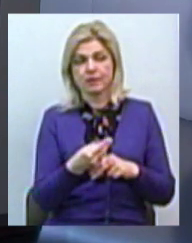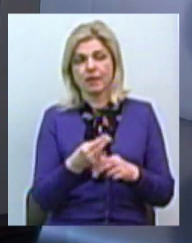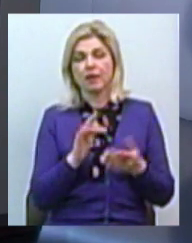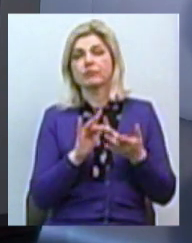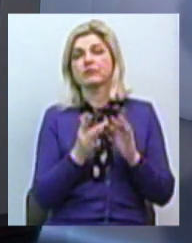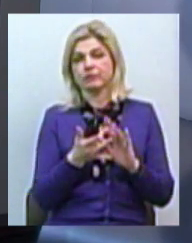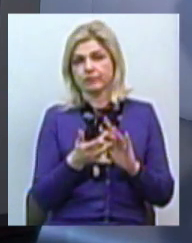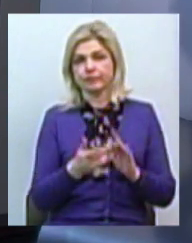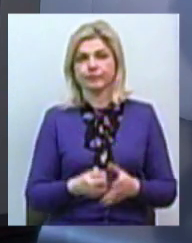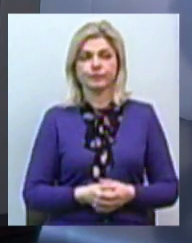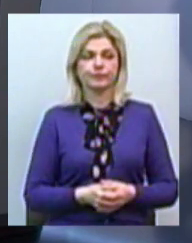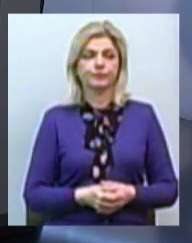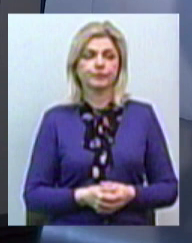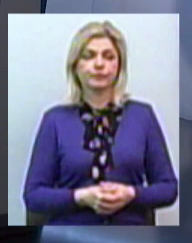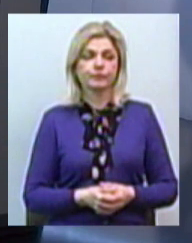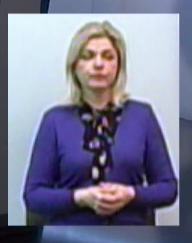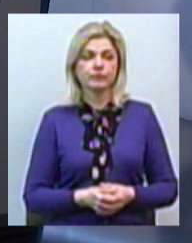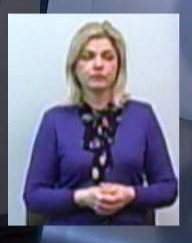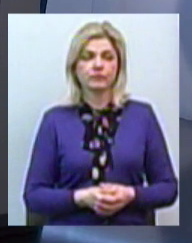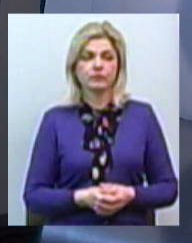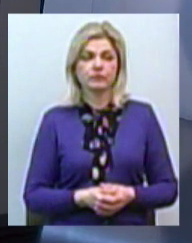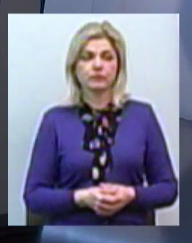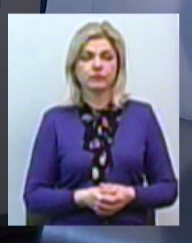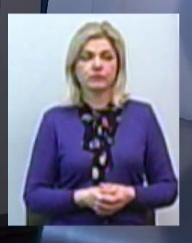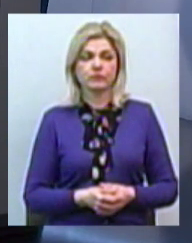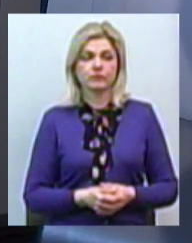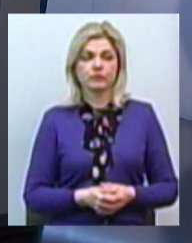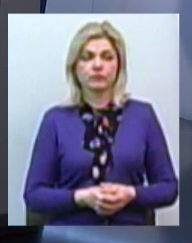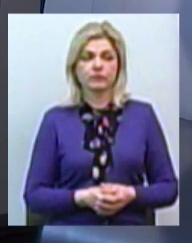яка кол-центр mkra.gov.ua, це адреса в інтернеті.